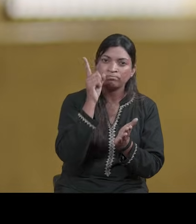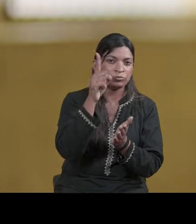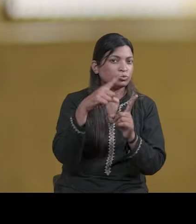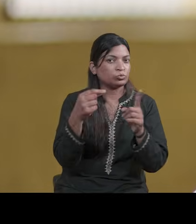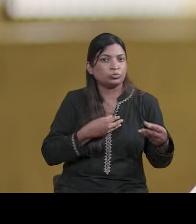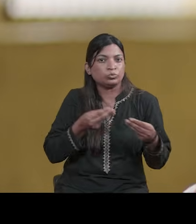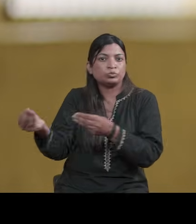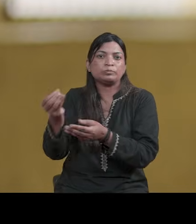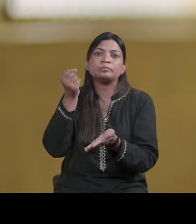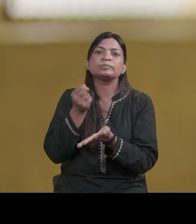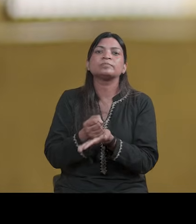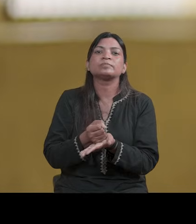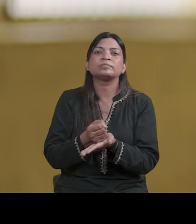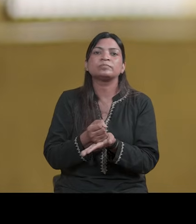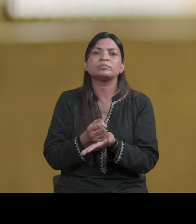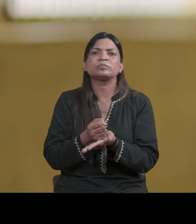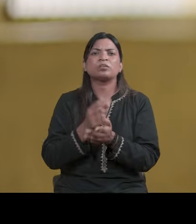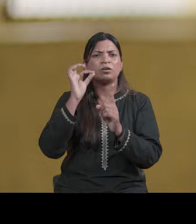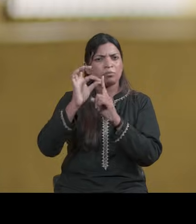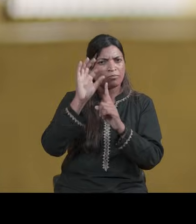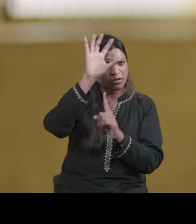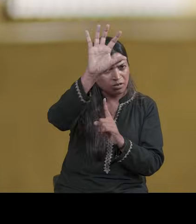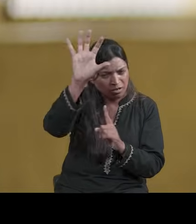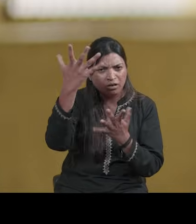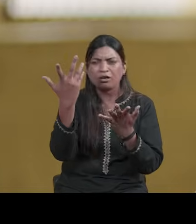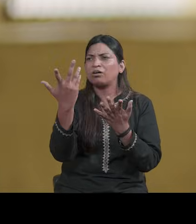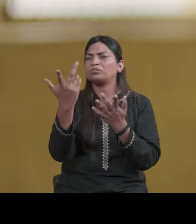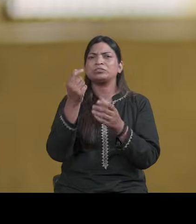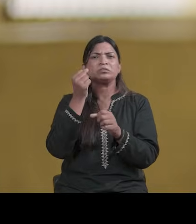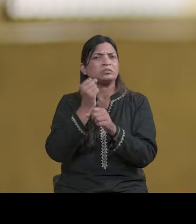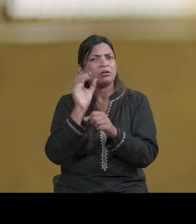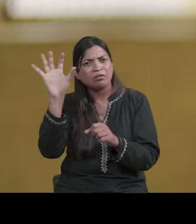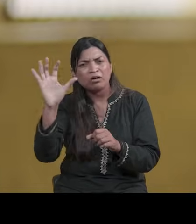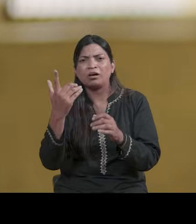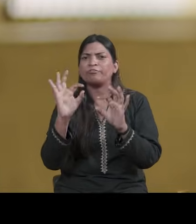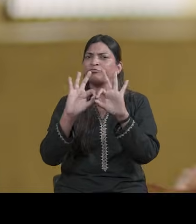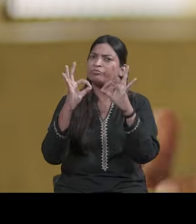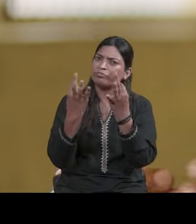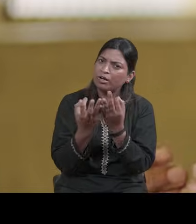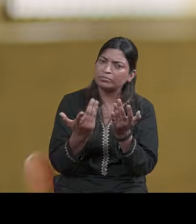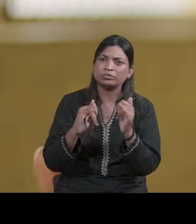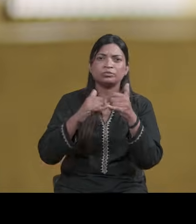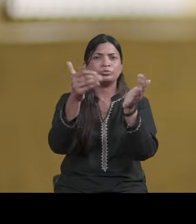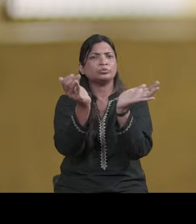हर तरह से, चाहे वो सरकारी सेक्टर में हो, प्राइवेट सेक्टर में हो, परिवार में हो, समाज में, उनको